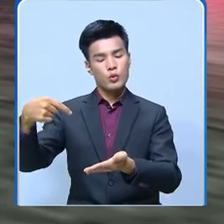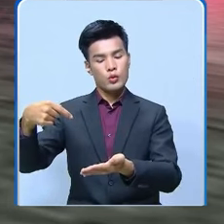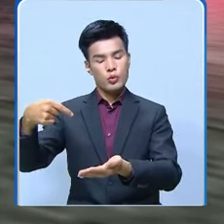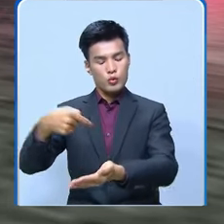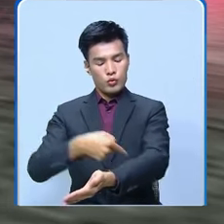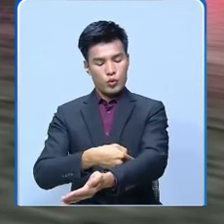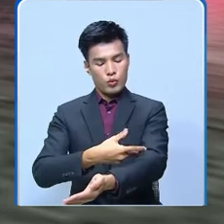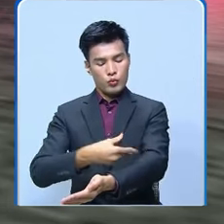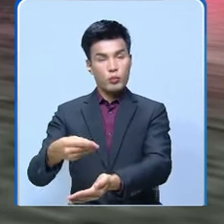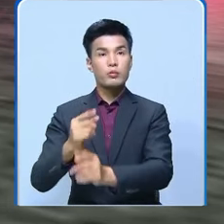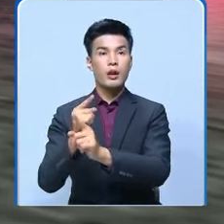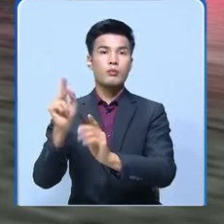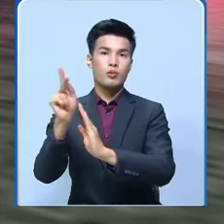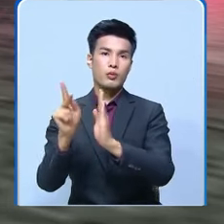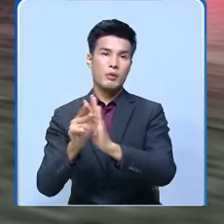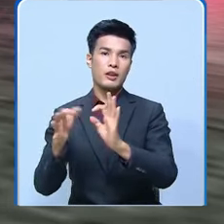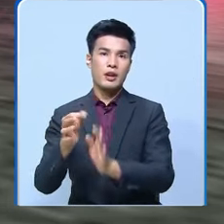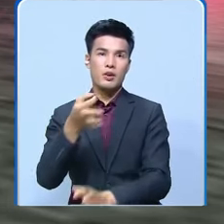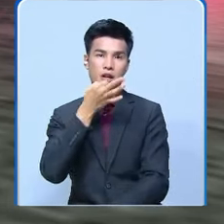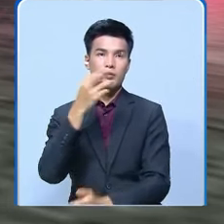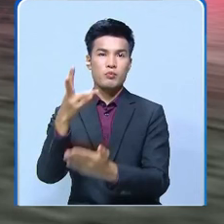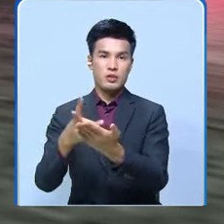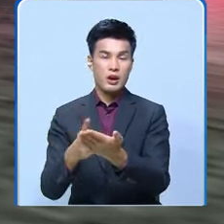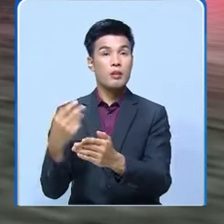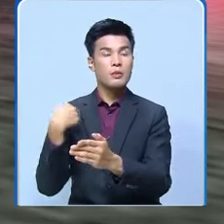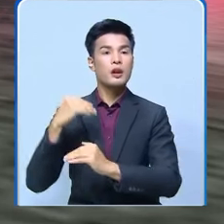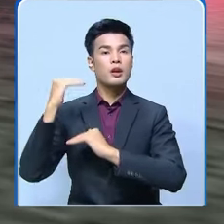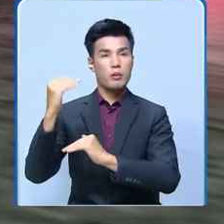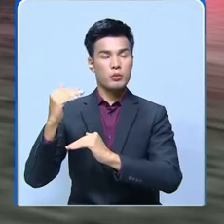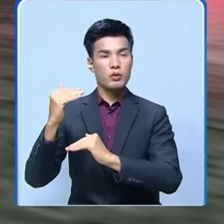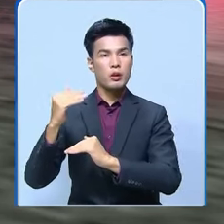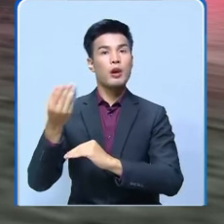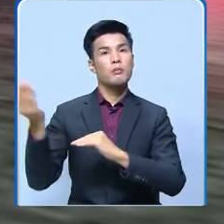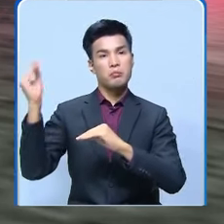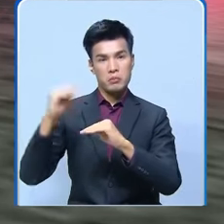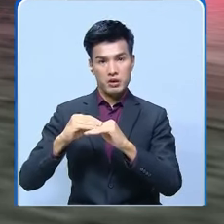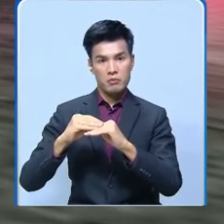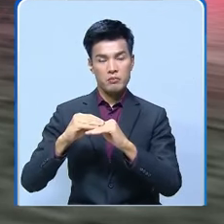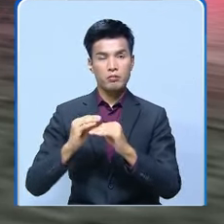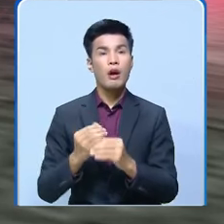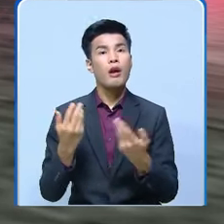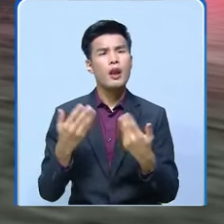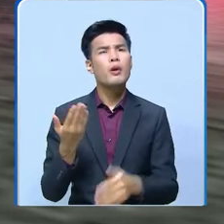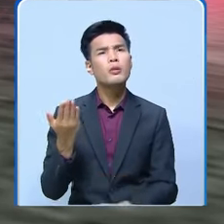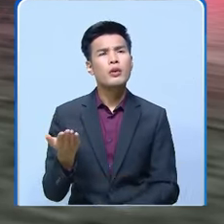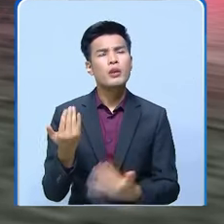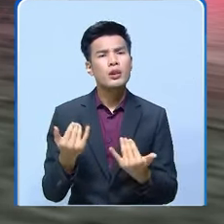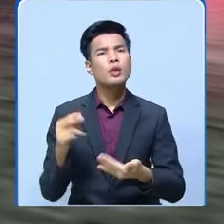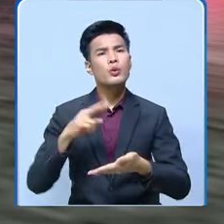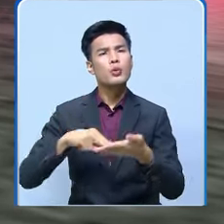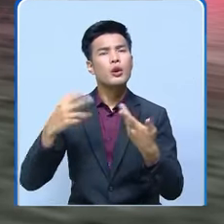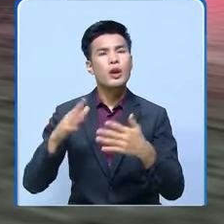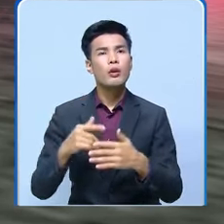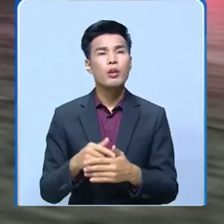พยาบาลตามกฎหมายว่าด้วยวิชาชีพเวชกรรมด้วยนี่ก็เป็นข้อกำหกำหนดที่มันเพิ่มขึ้นมานะครับแล้วทีนี้ครับตรวจแล้วเนี่ย